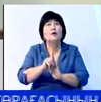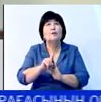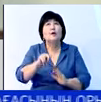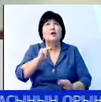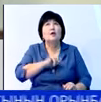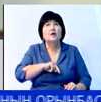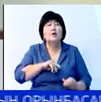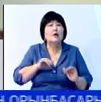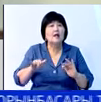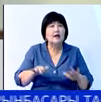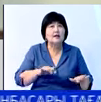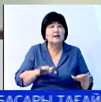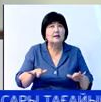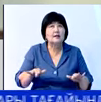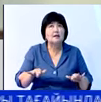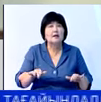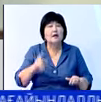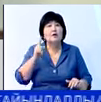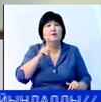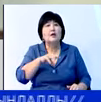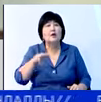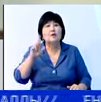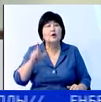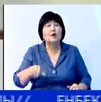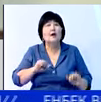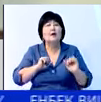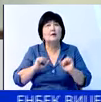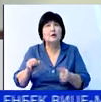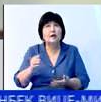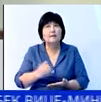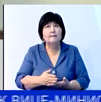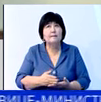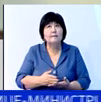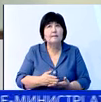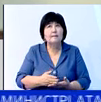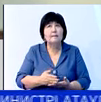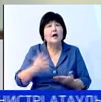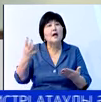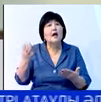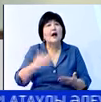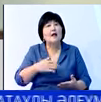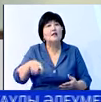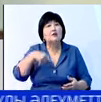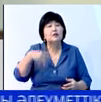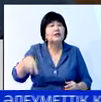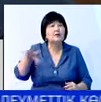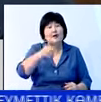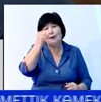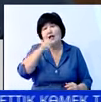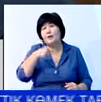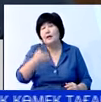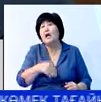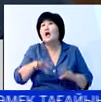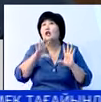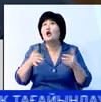жүріп, мүдделерді халқымыздың қорғап жүйтілесіде. Алғысын білдірдім келеді, рахмет айтқым келеді.